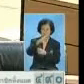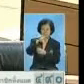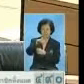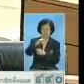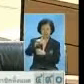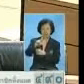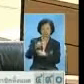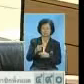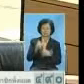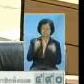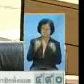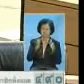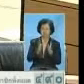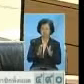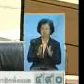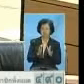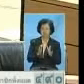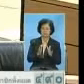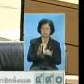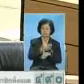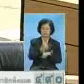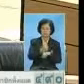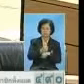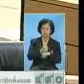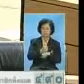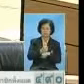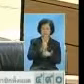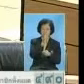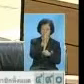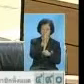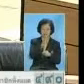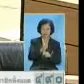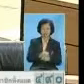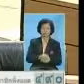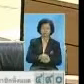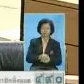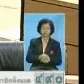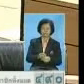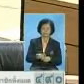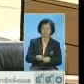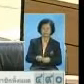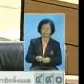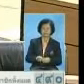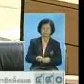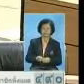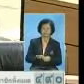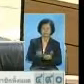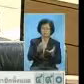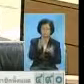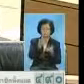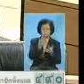น้าที่ขอโทษประธานโทษนักการเมืองบางพรรคบางฝ่ายเนี่ยโจมตีสายร้ายป้ายสีสาดโคลนใส่โดยไม่